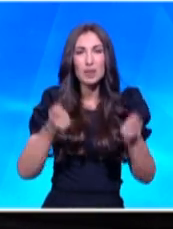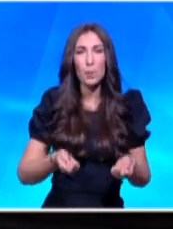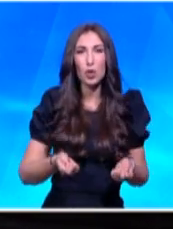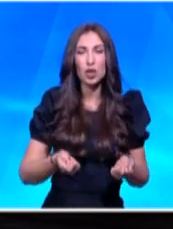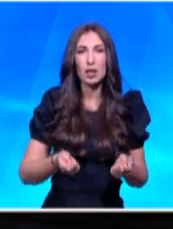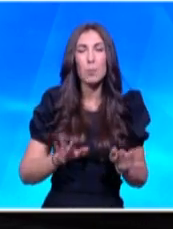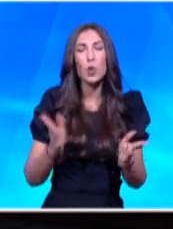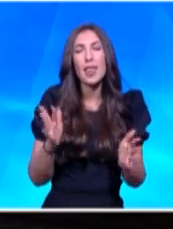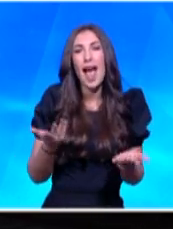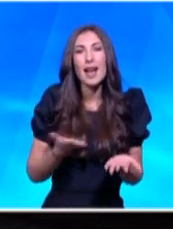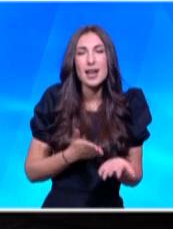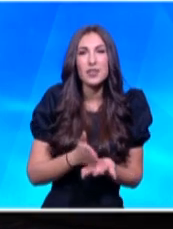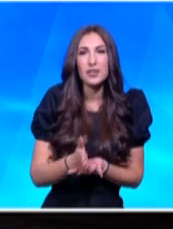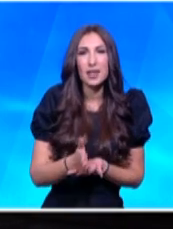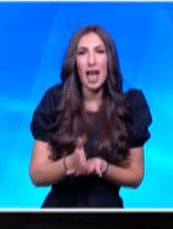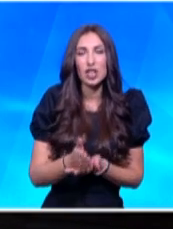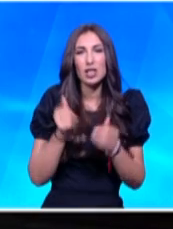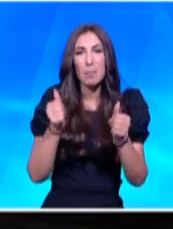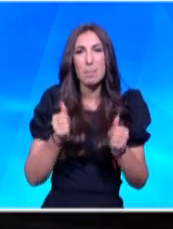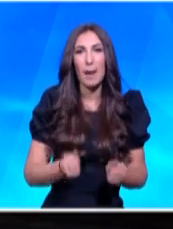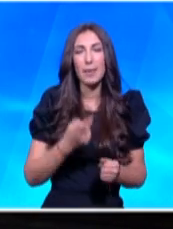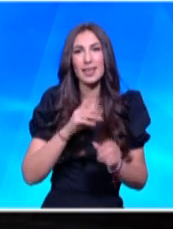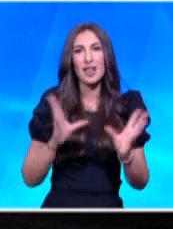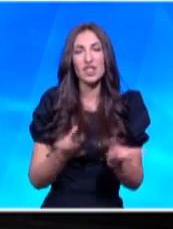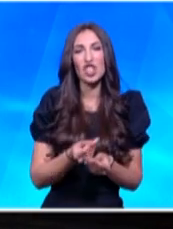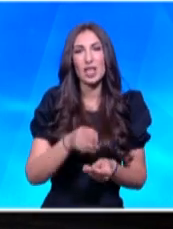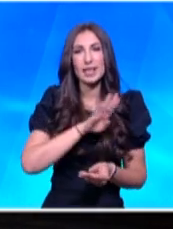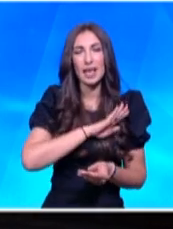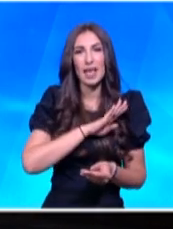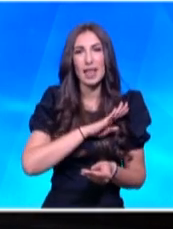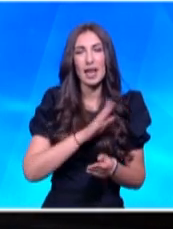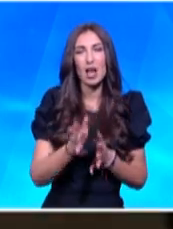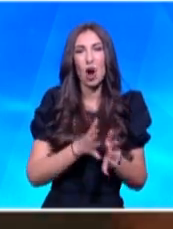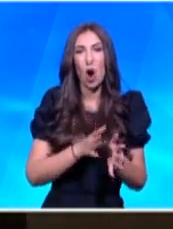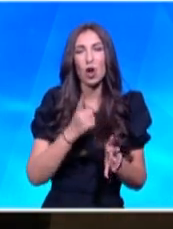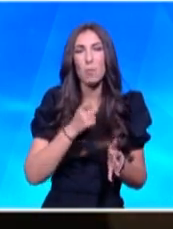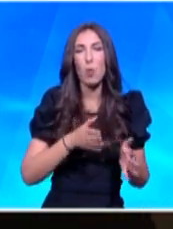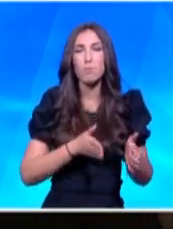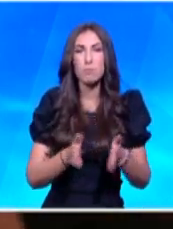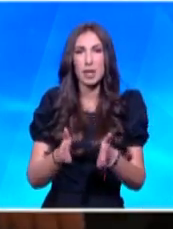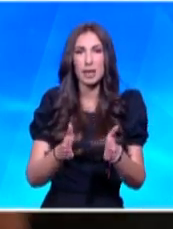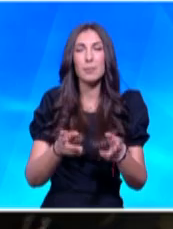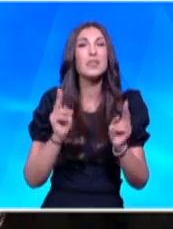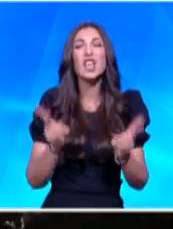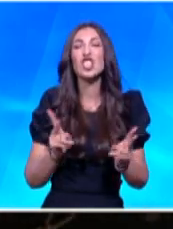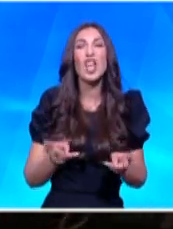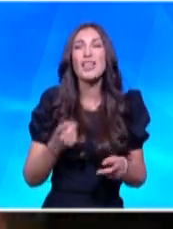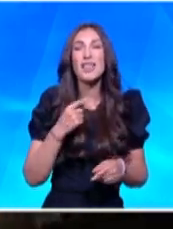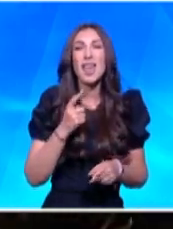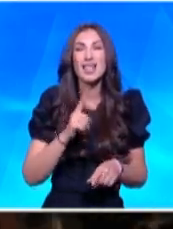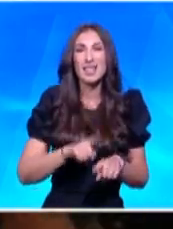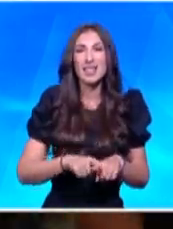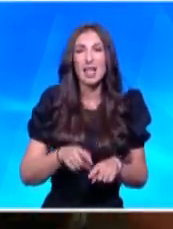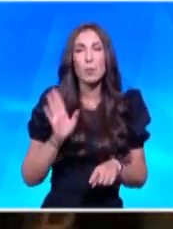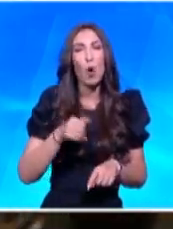по някакъв начин паметта на всички загинали хора по пътищата. Решението на съда за мярката на Тодоров може